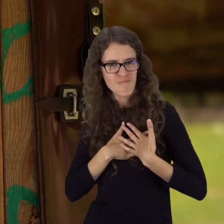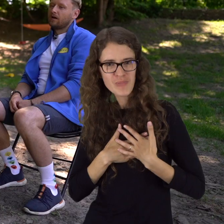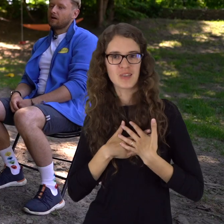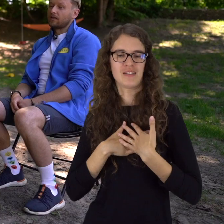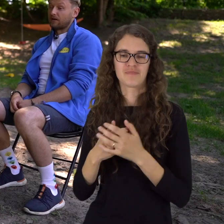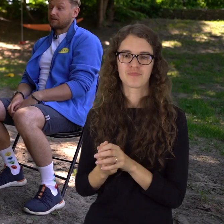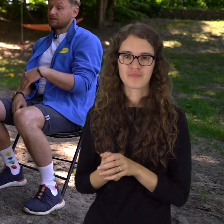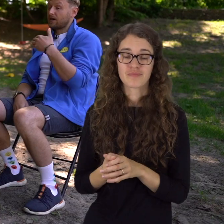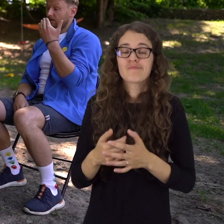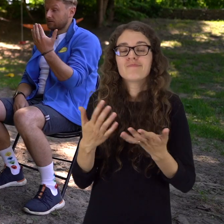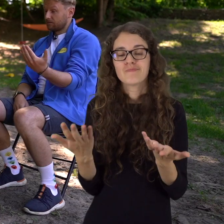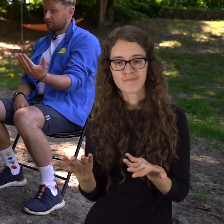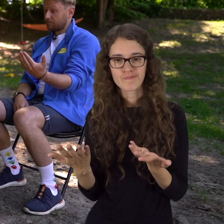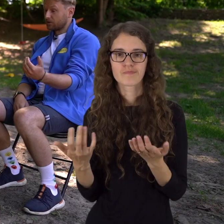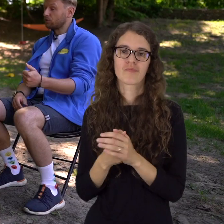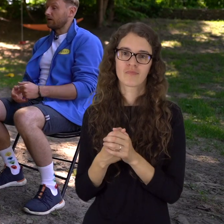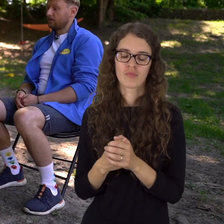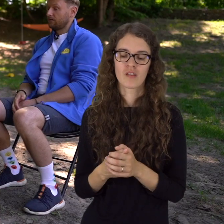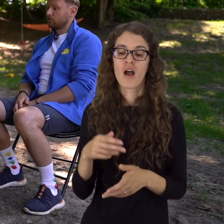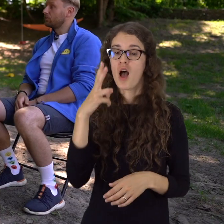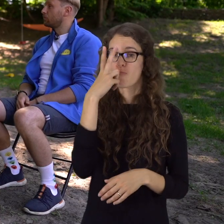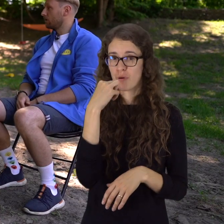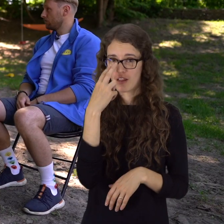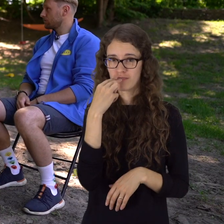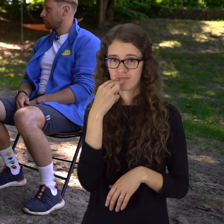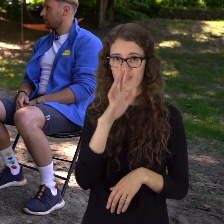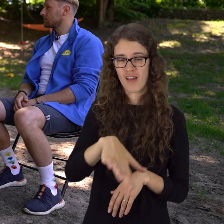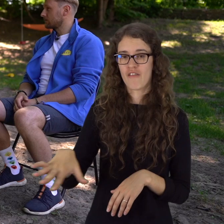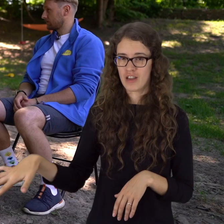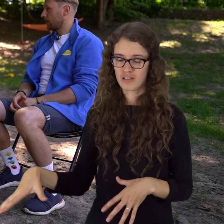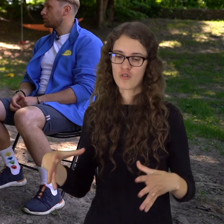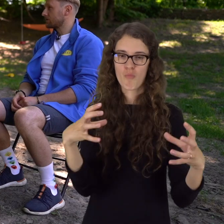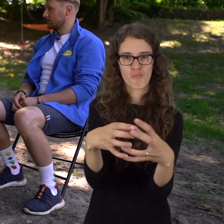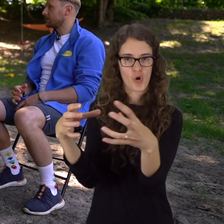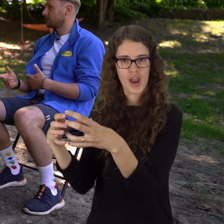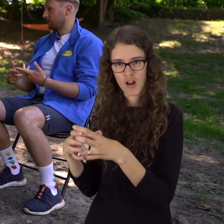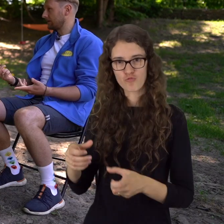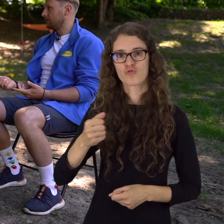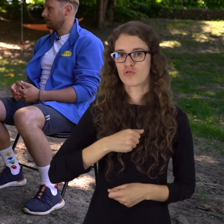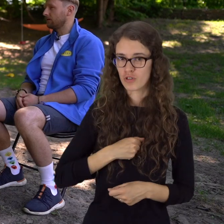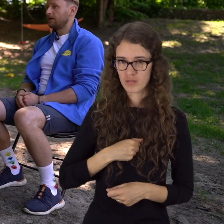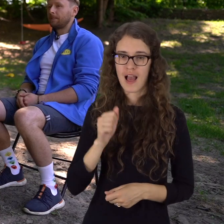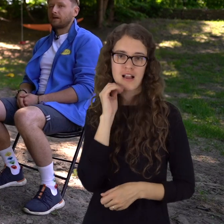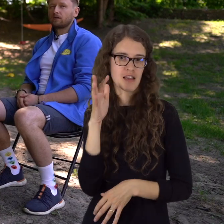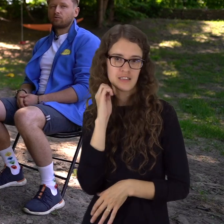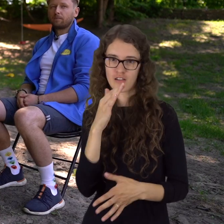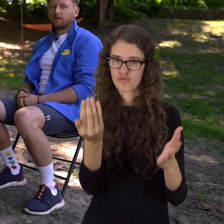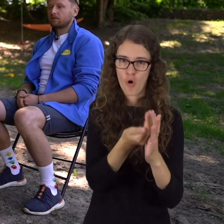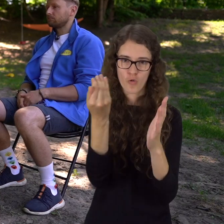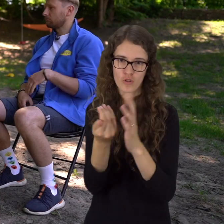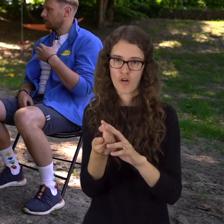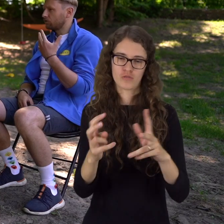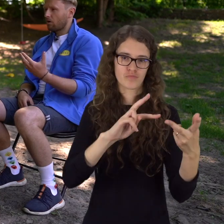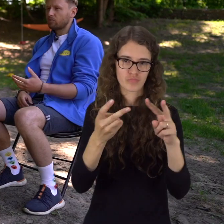panašiai. Tai va, ir tada pradinukai turi būrelius, kurie keičiasi ir skiriasi kiekvieną dieną. Turime